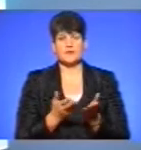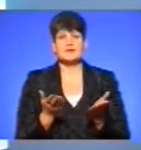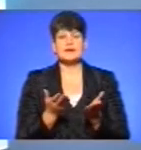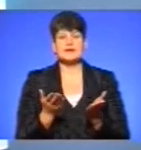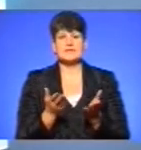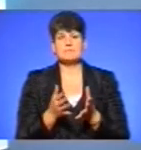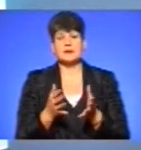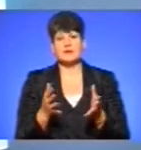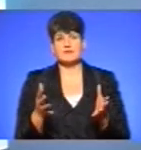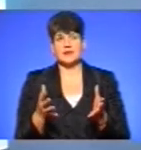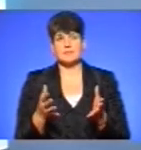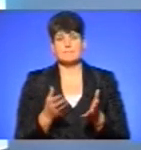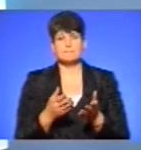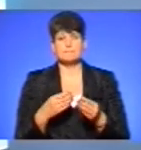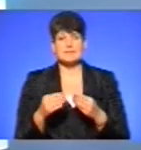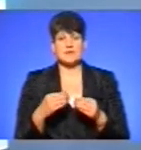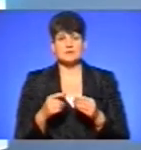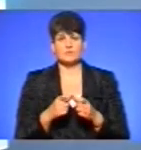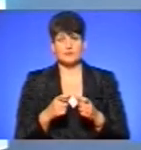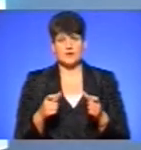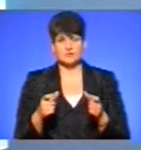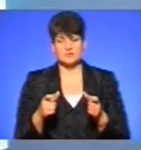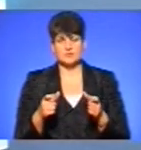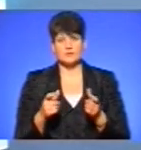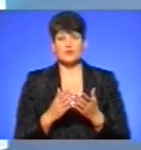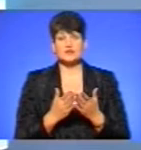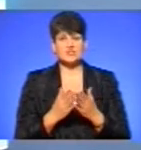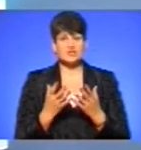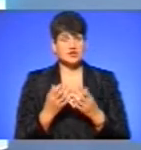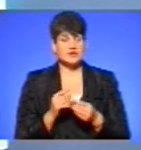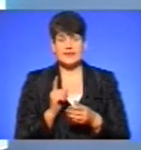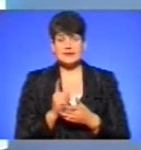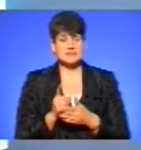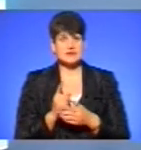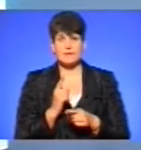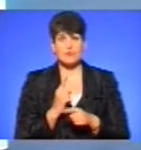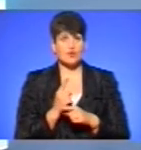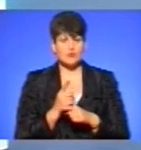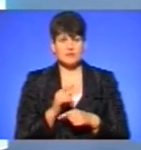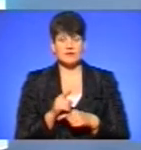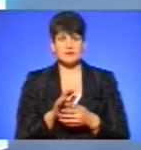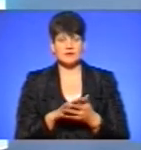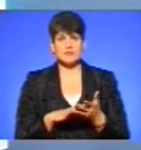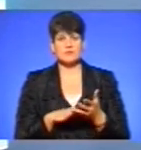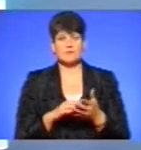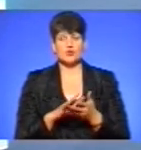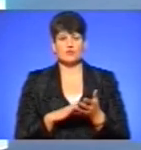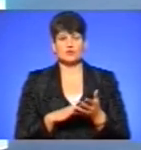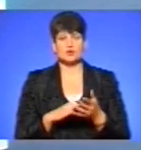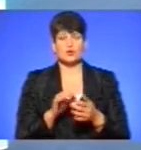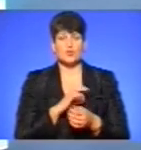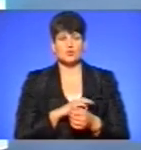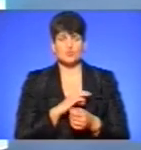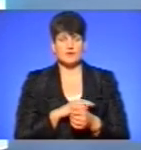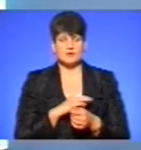переваги пластикової картки, адже книжечки ще не заборонені, тобто ними і далі будуть продовжуватись